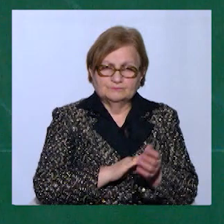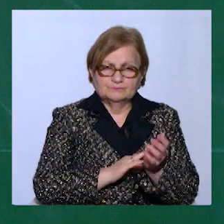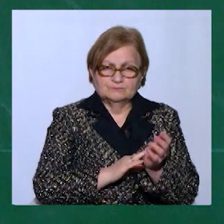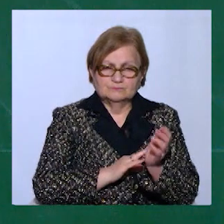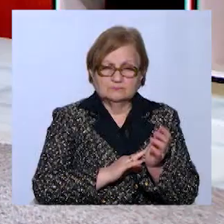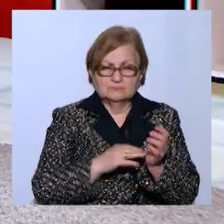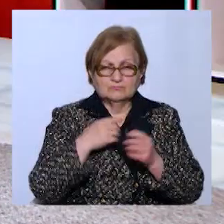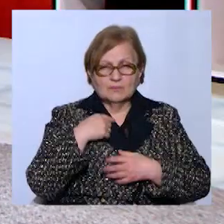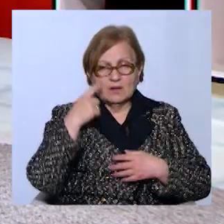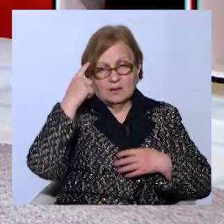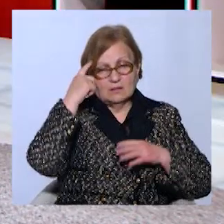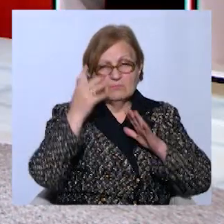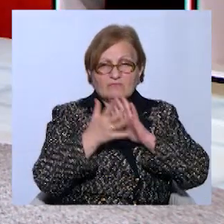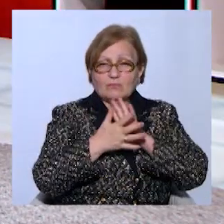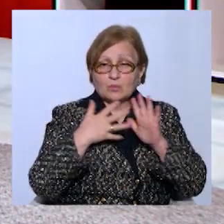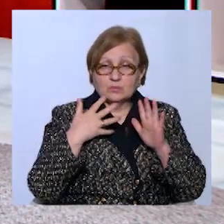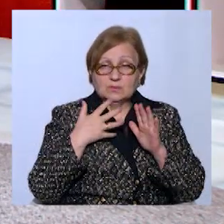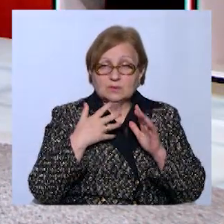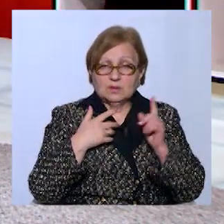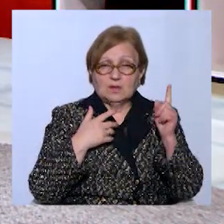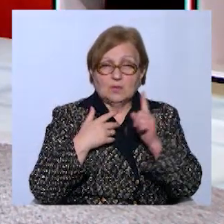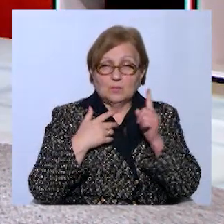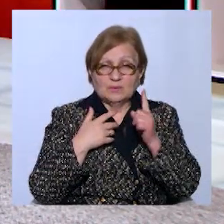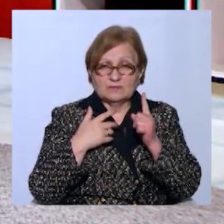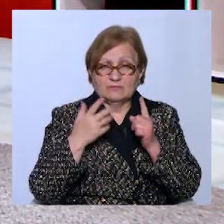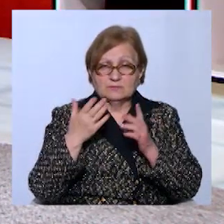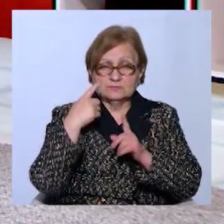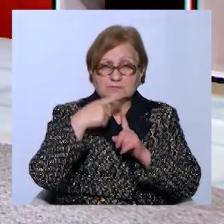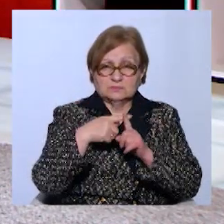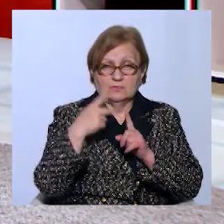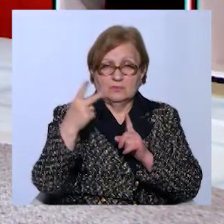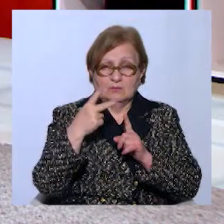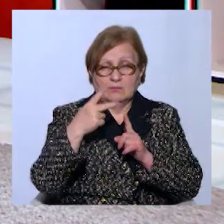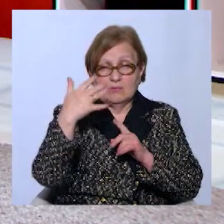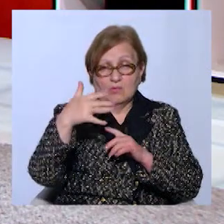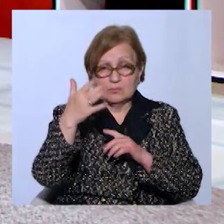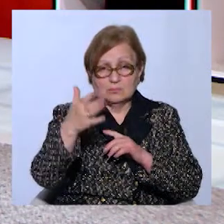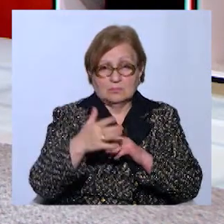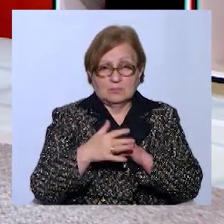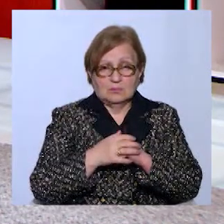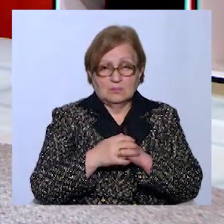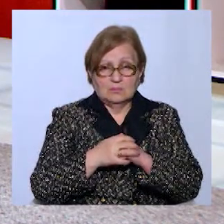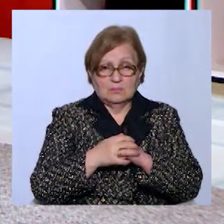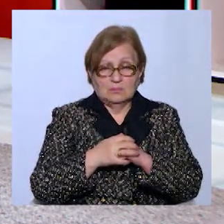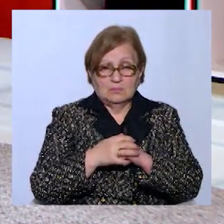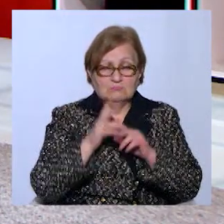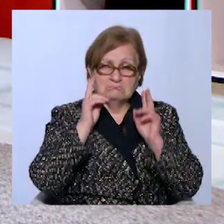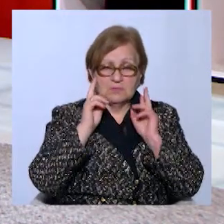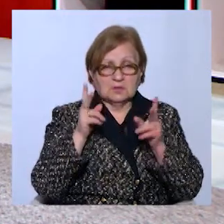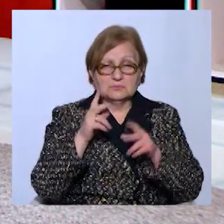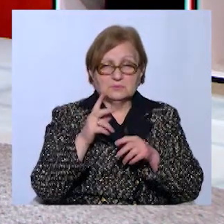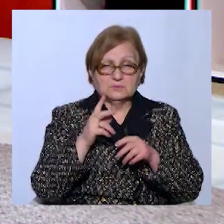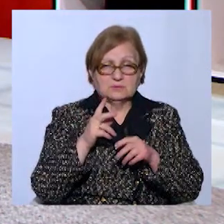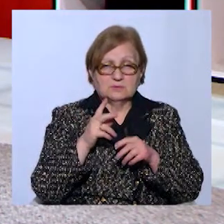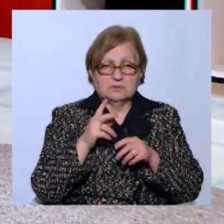52. მე ხარ რას ვხდები აშკარად, რომ პირველს თუ დავუმატე მეორე მივიღე 50, არ ვიცი რამდენია პირველი.